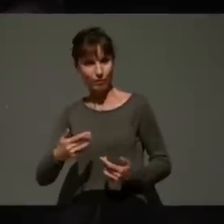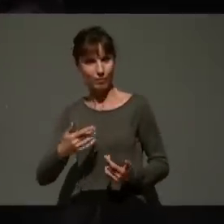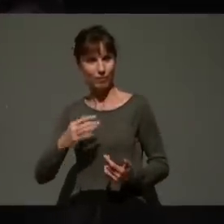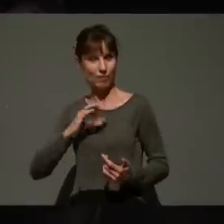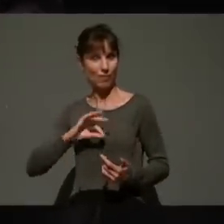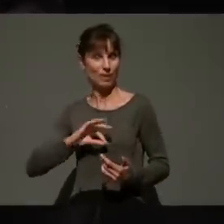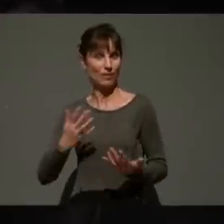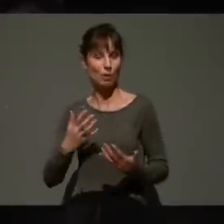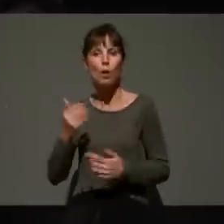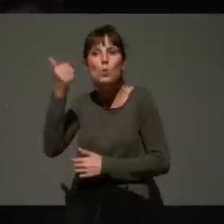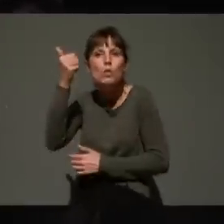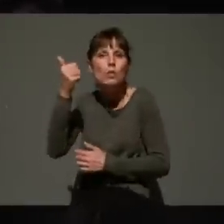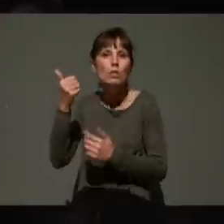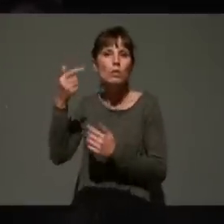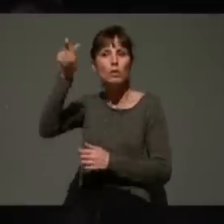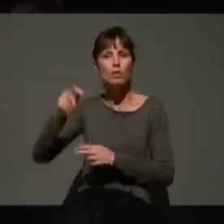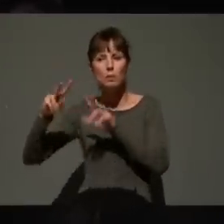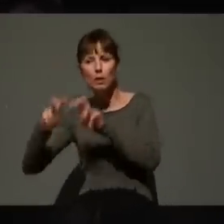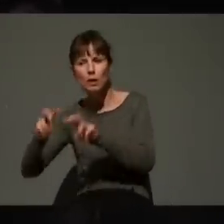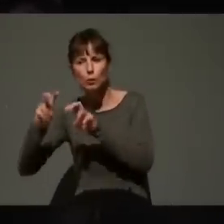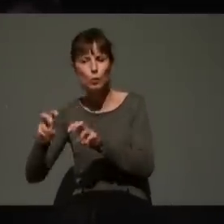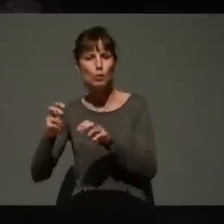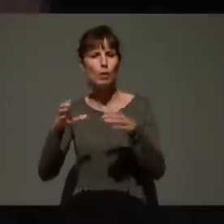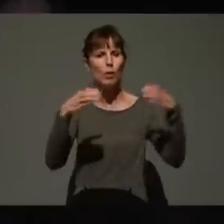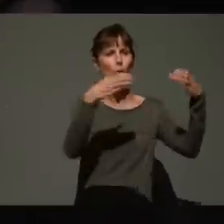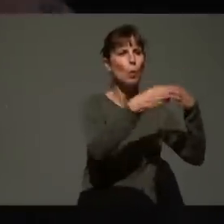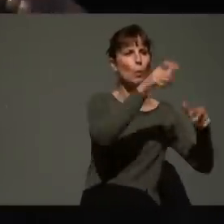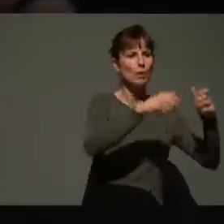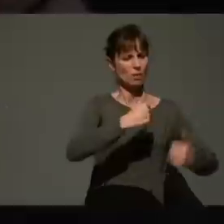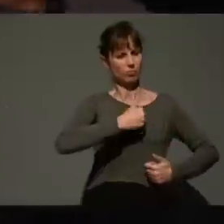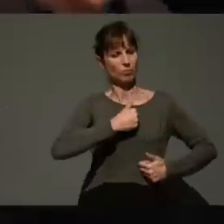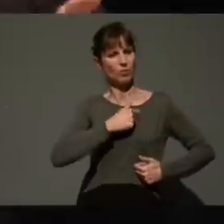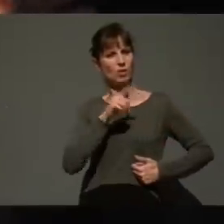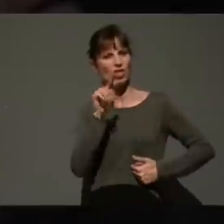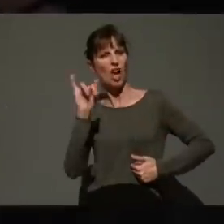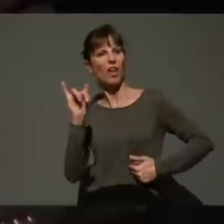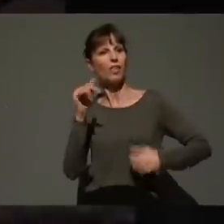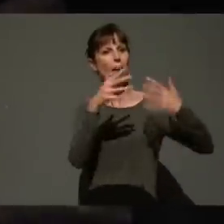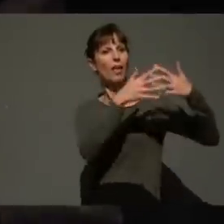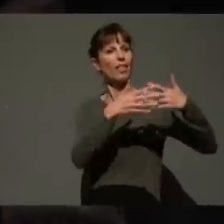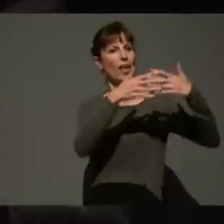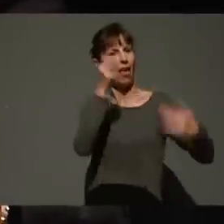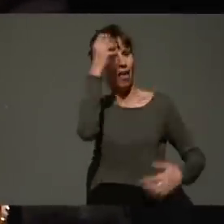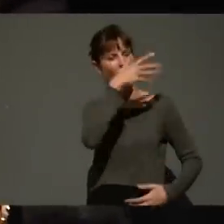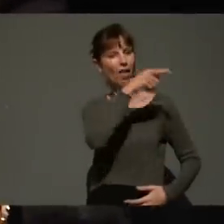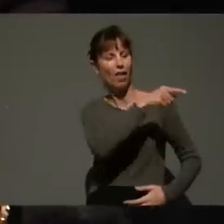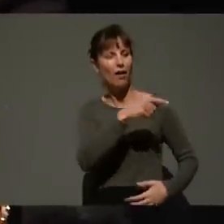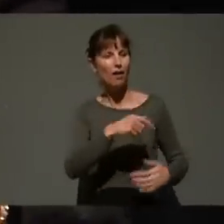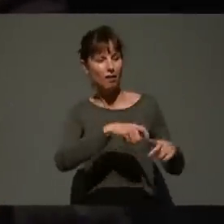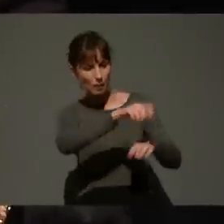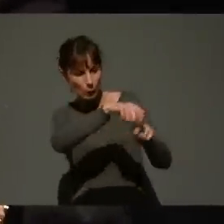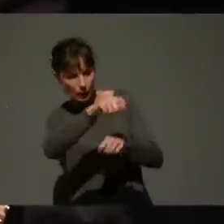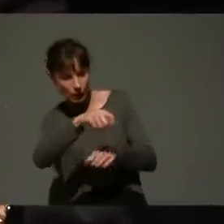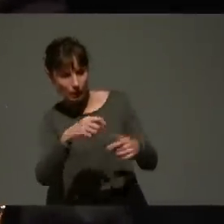réalisée auprès des GIs aux États-Unis, parce que là, moi, à l'armée, on peut prendre des groupes. Et il semble quand